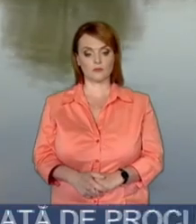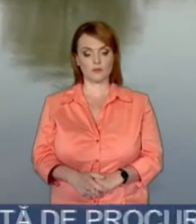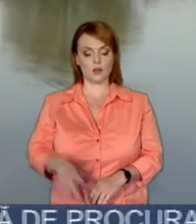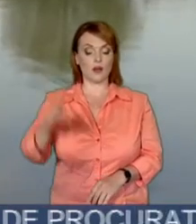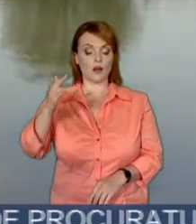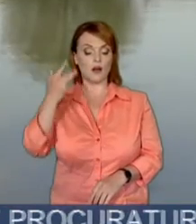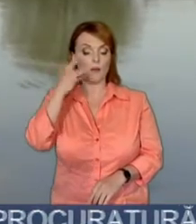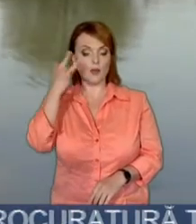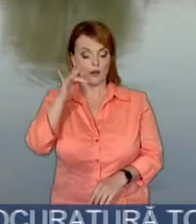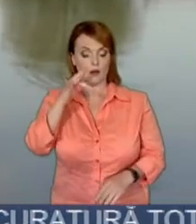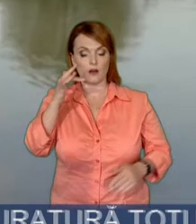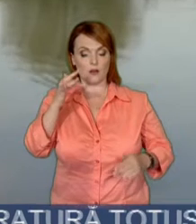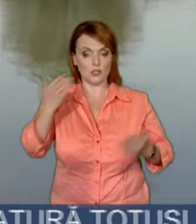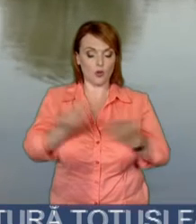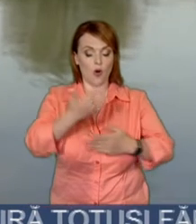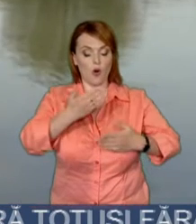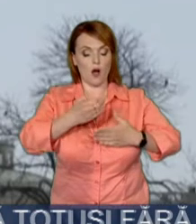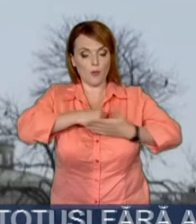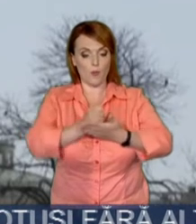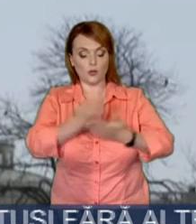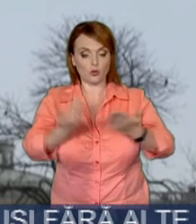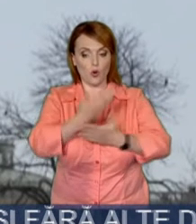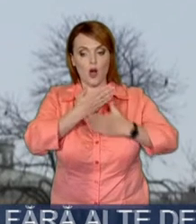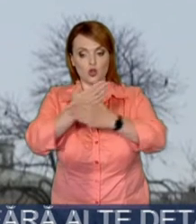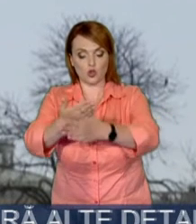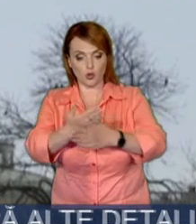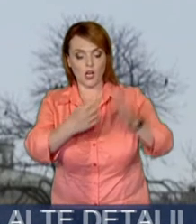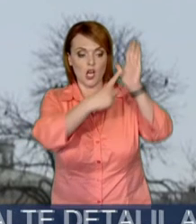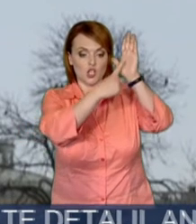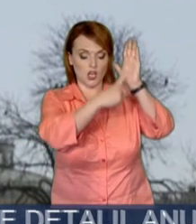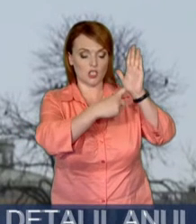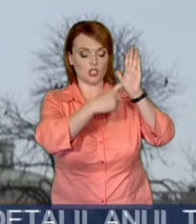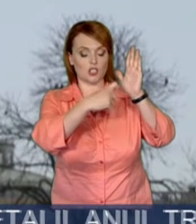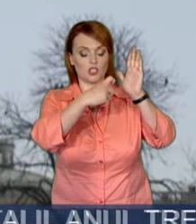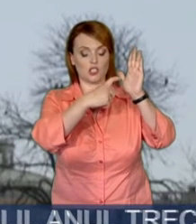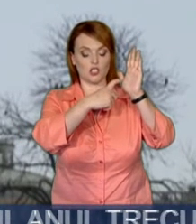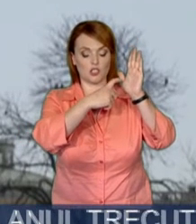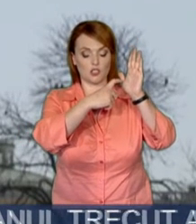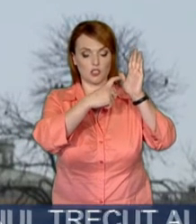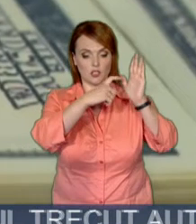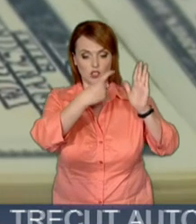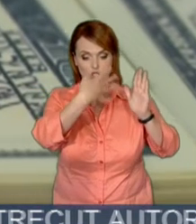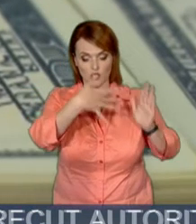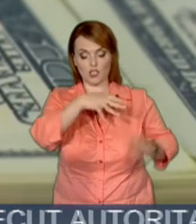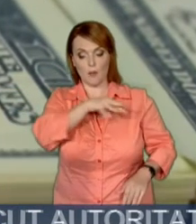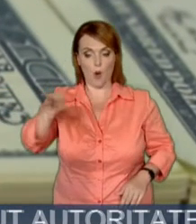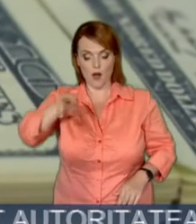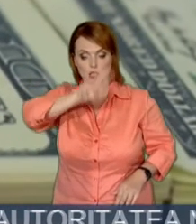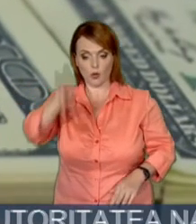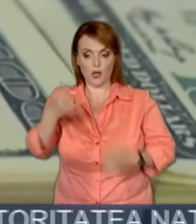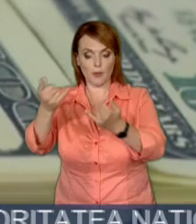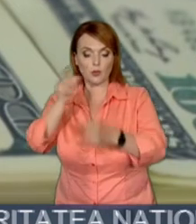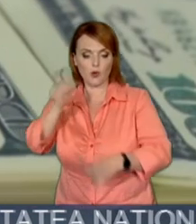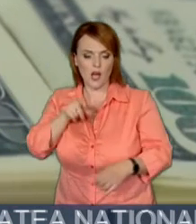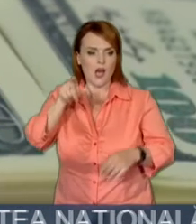SUA a aprobat un nou ajutor în materie de securitate de 675 de milioane de dolari pentru Ucraina, care include